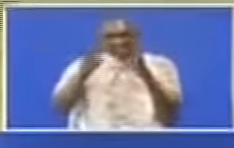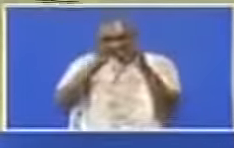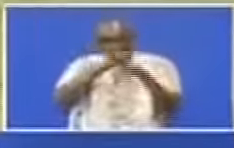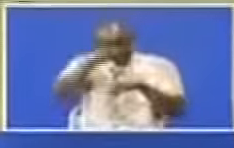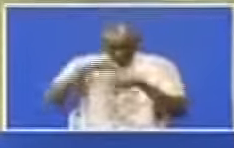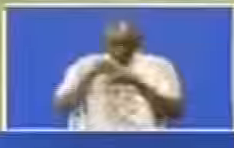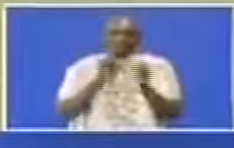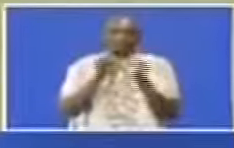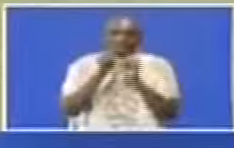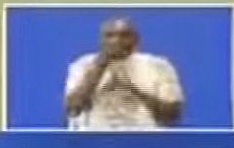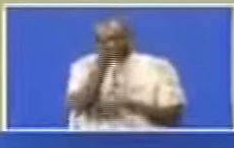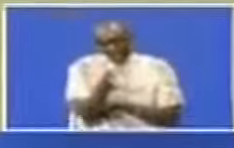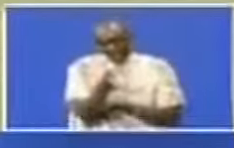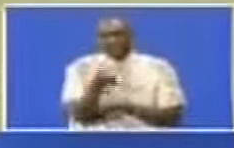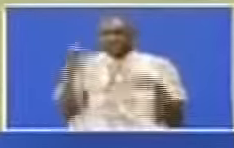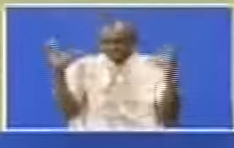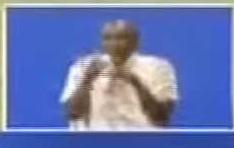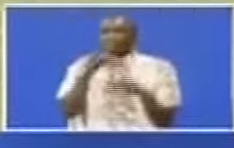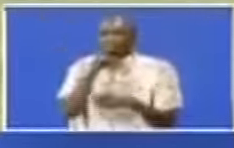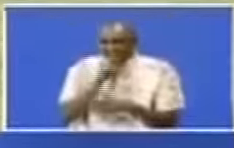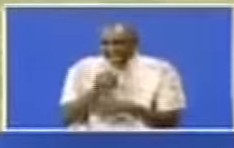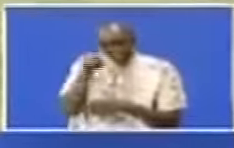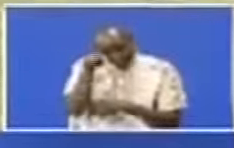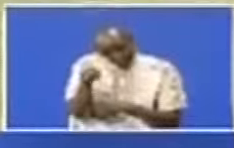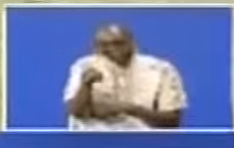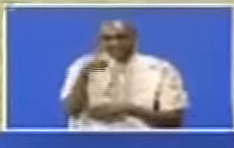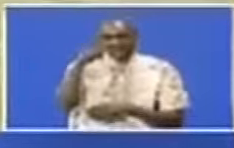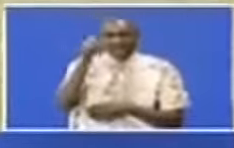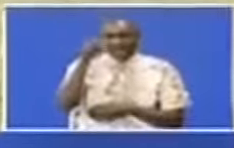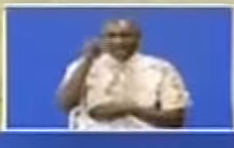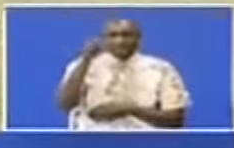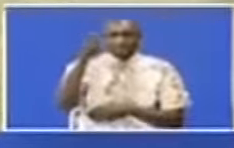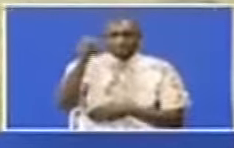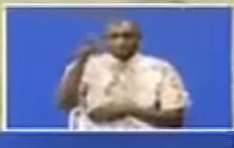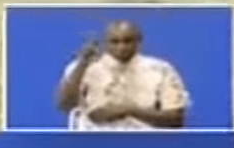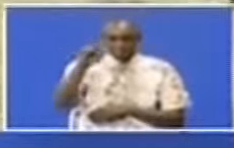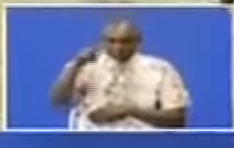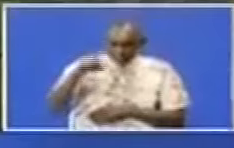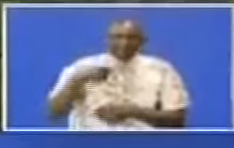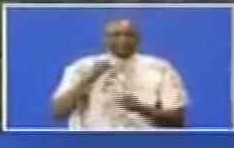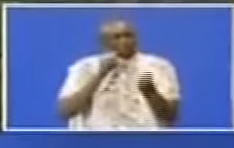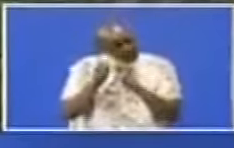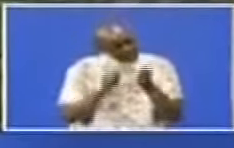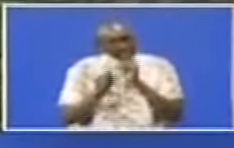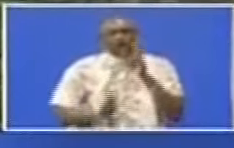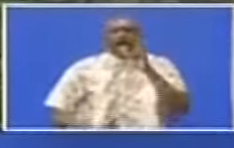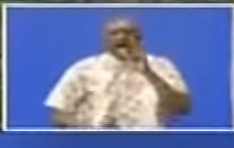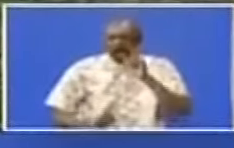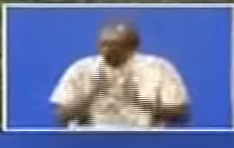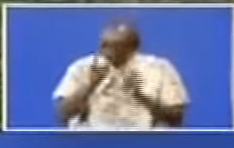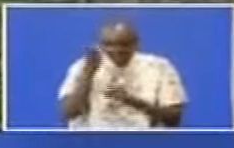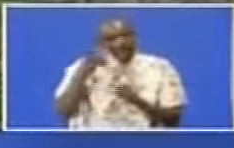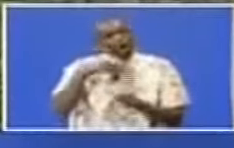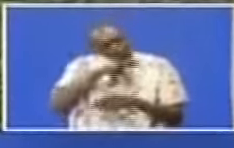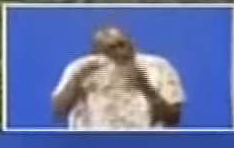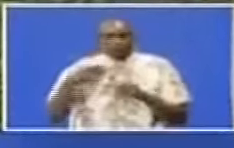hizo. Katika mbio za wanaume, bingwa wa dunia Geoffrey Kamworor alipata ushindani mkali kutoka kwa zaidi ya wanariadha 100 waliokuwa kisaka ushindi